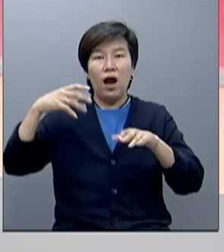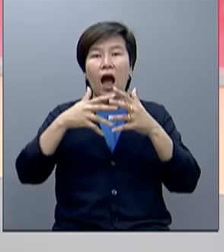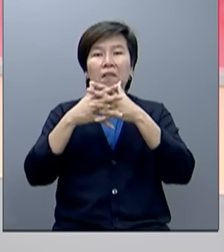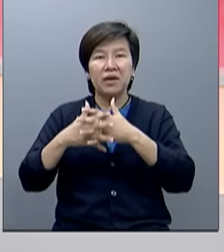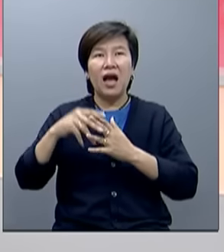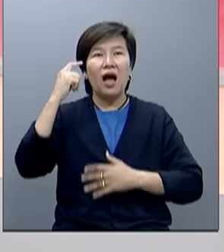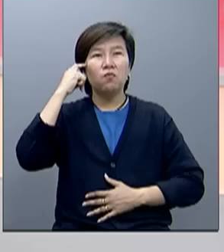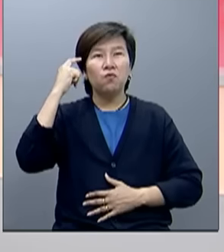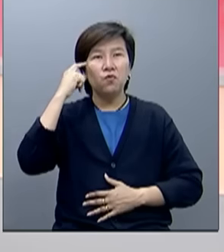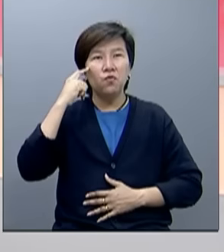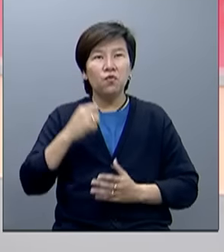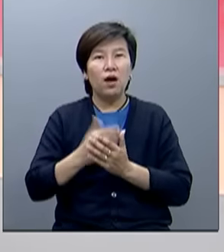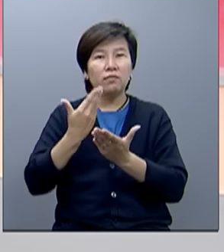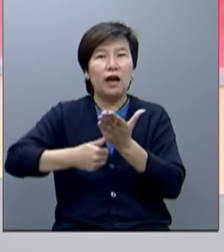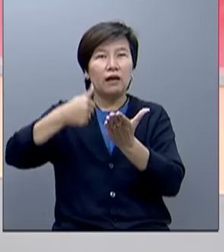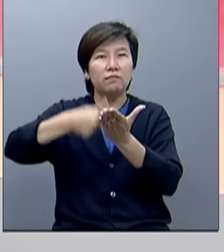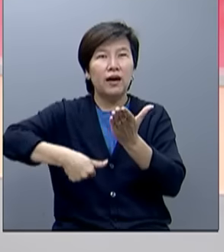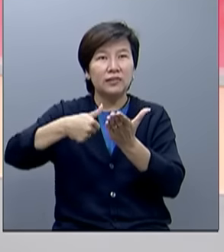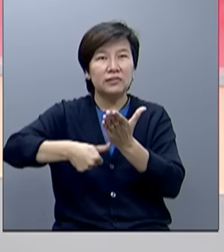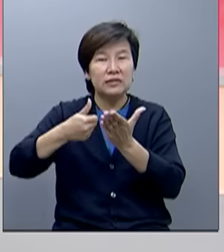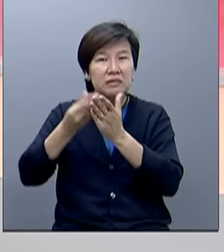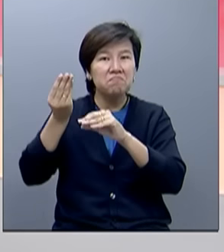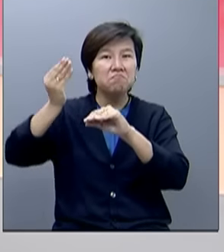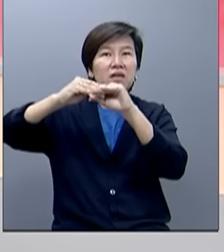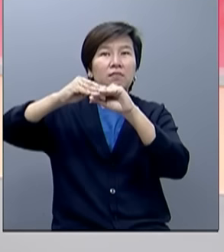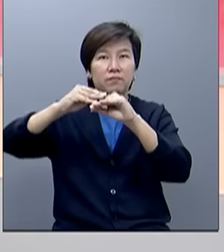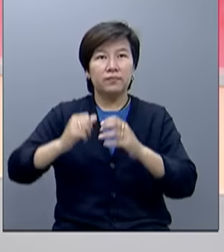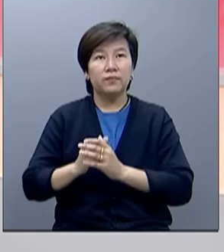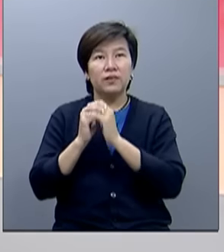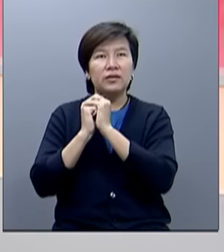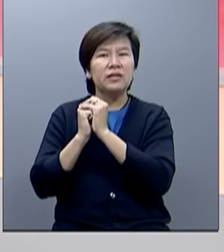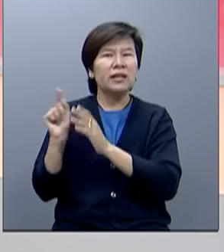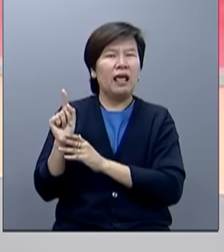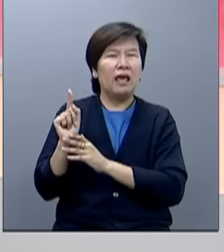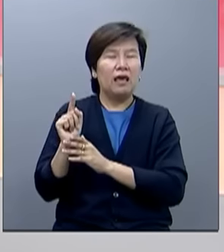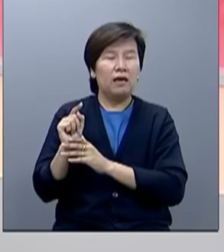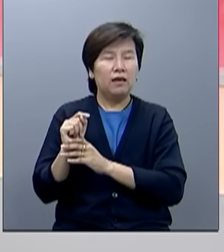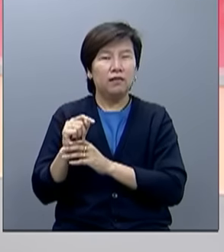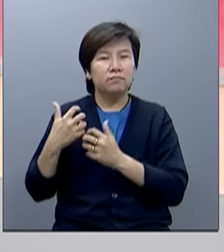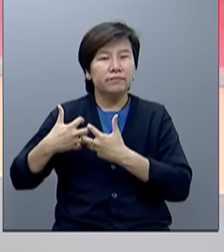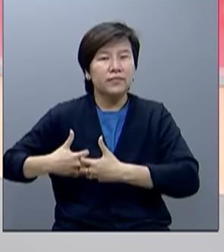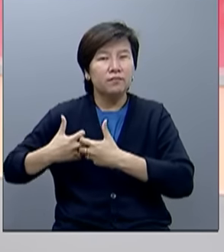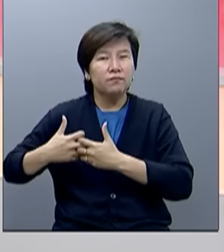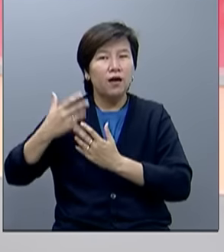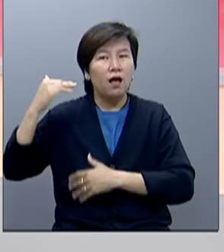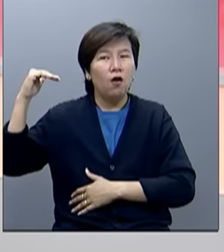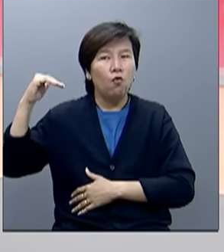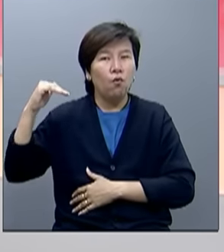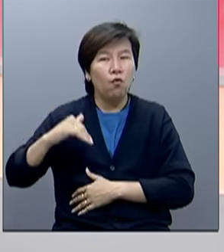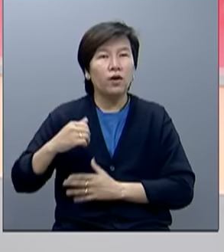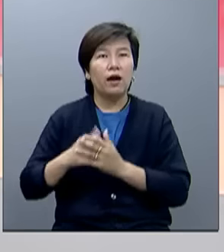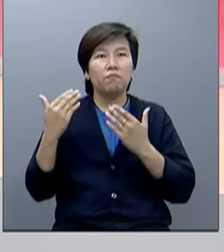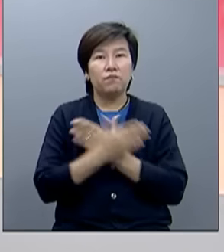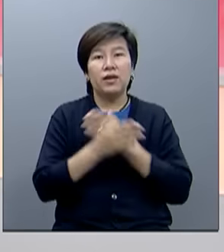ชมเขาปรับเพดานภาษีในการเก็บภาษีเพิ่มมากขึ้นทำให้จีนเขาก็เลยลดกำลังการผลิตออกแล้วก็นำมาขายในกลุ่ม